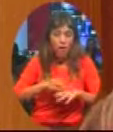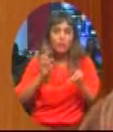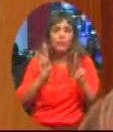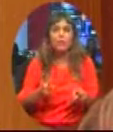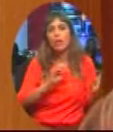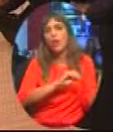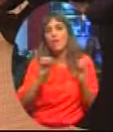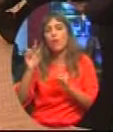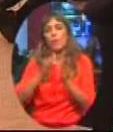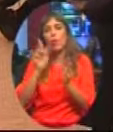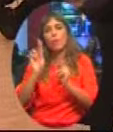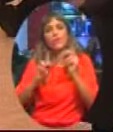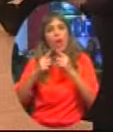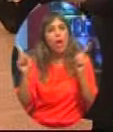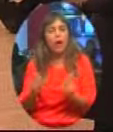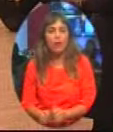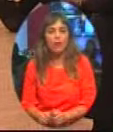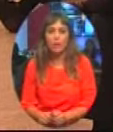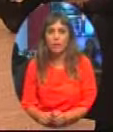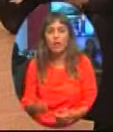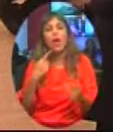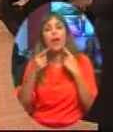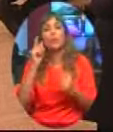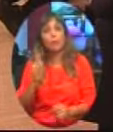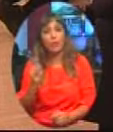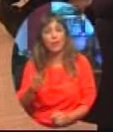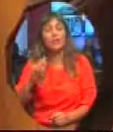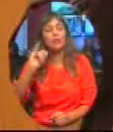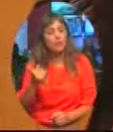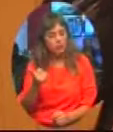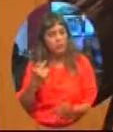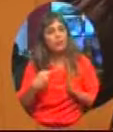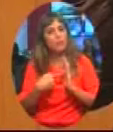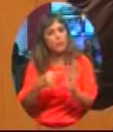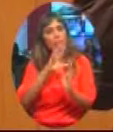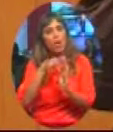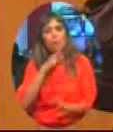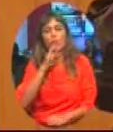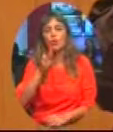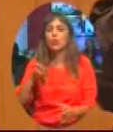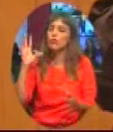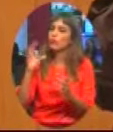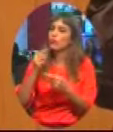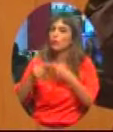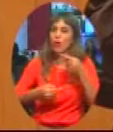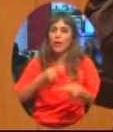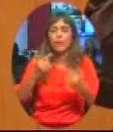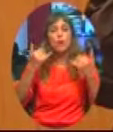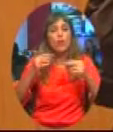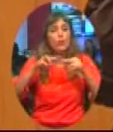מפעל אחר. ללא ספק הדיונים בכנסת הציפו את הבעיות שקיימות מזה שנים. עכשיו רק השאלה אם